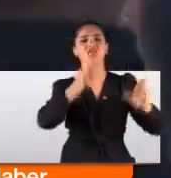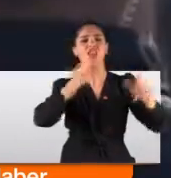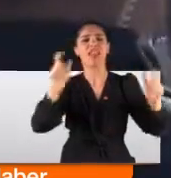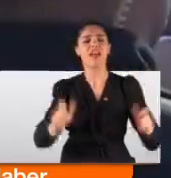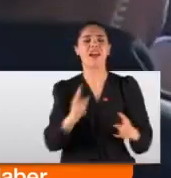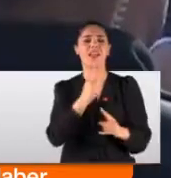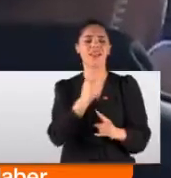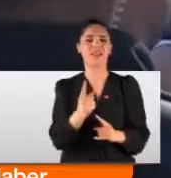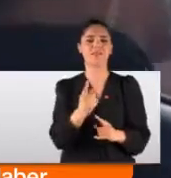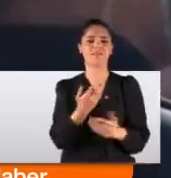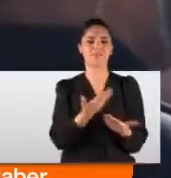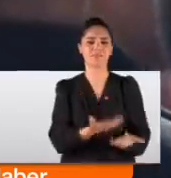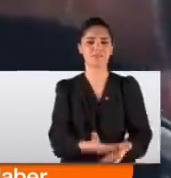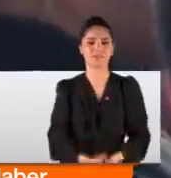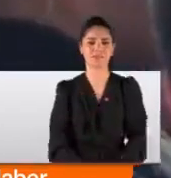oldu. Rabbim